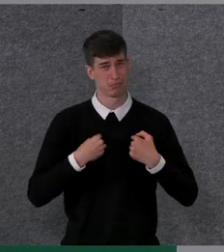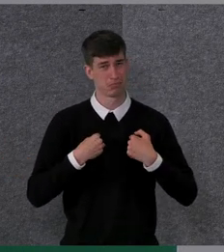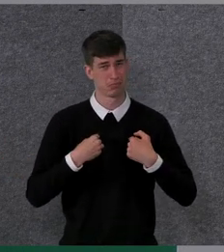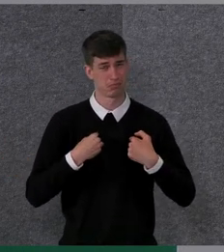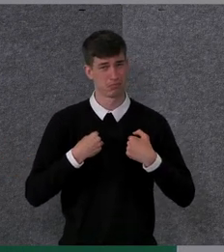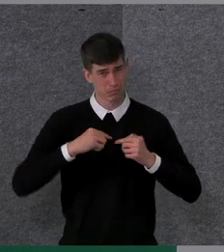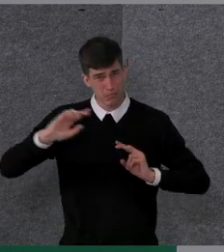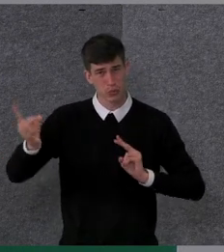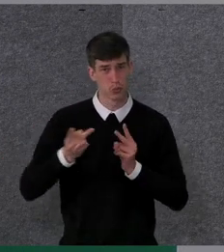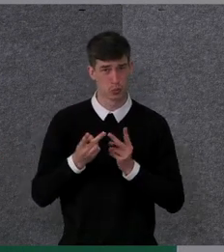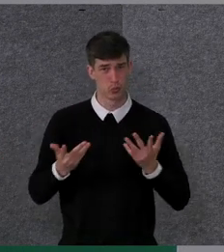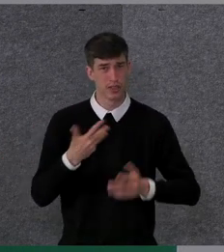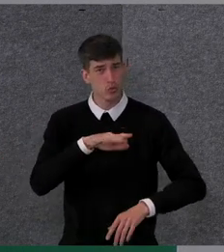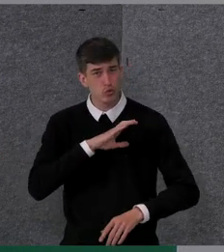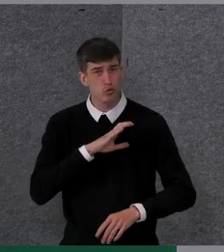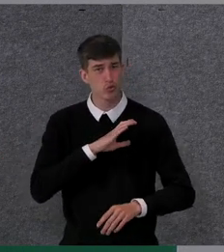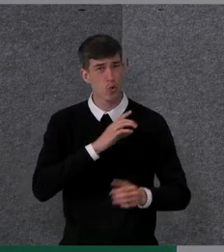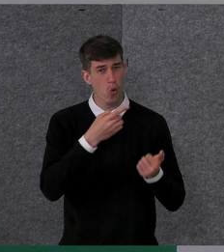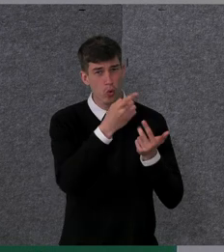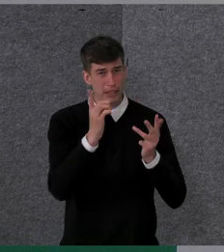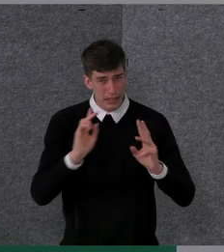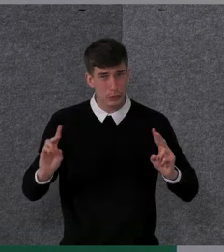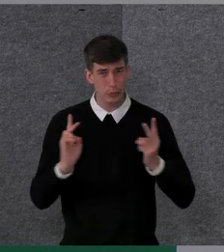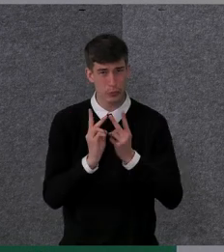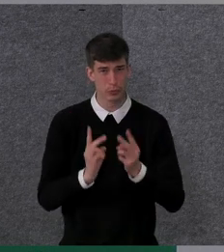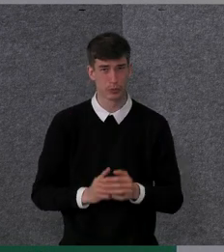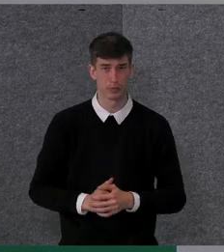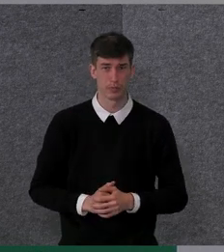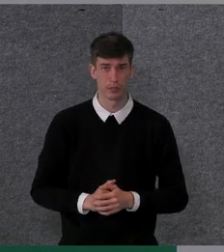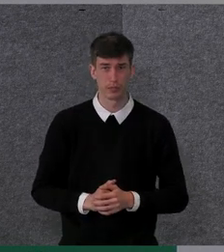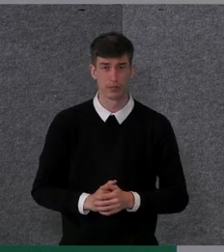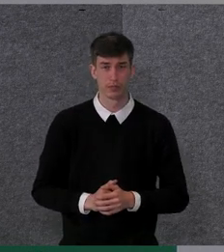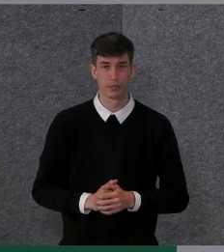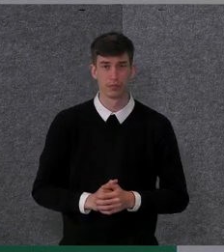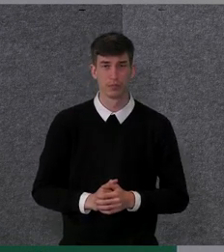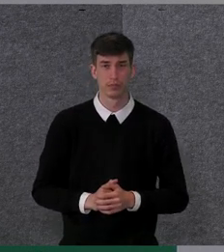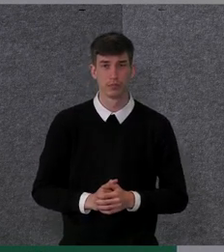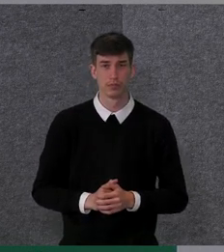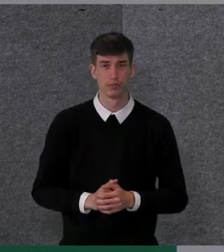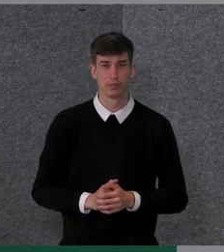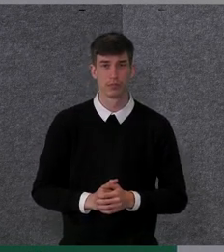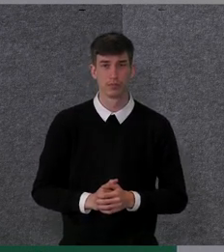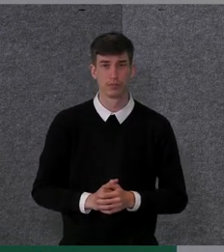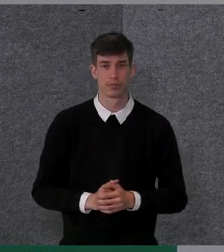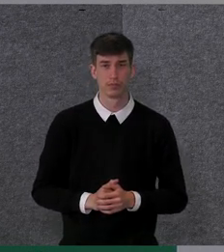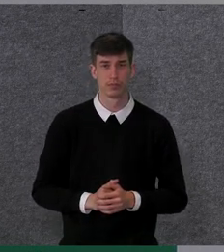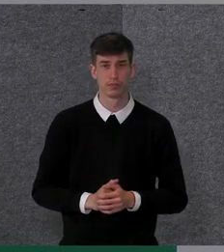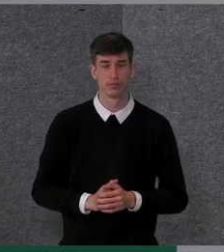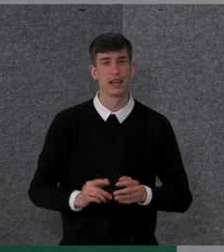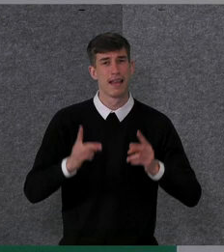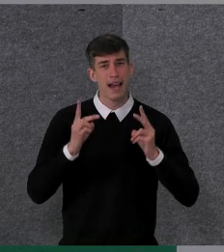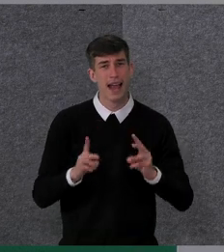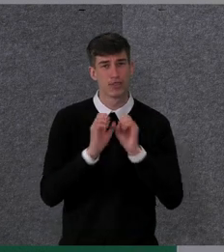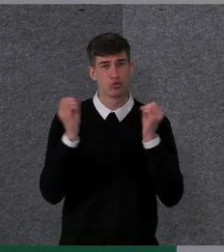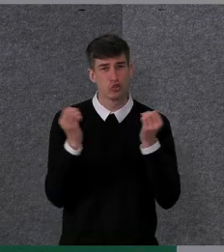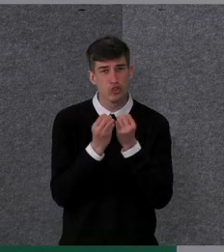und dieselben Chancen wie die Mehrheit der Gesellschaft? Kann es sein, dass in einem demokratischen Rechtsstaat Menschen gibt, die Angst